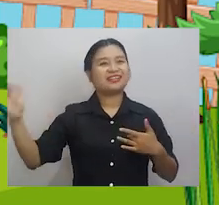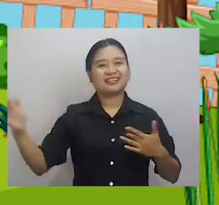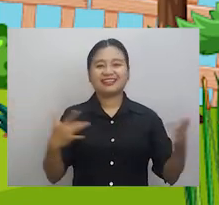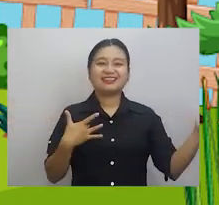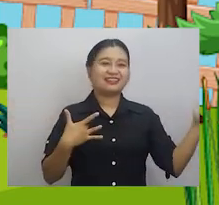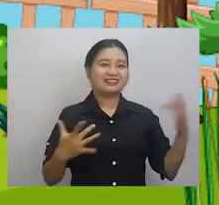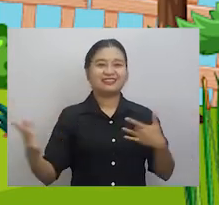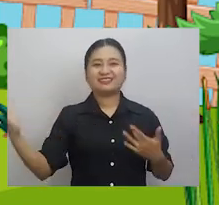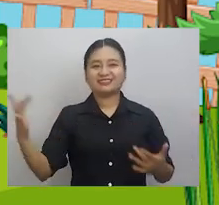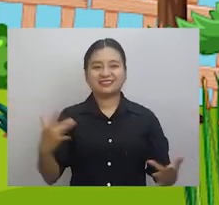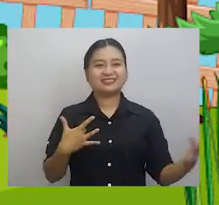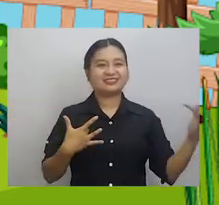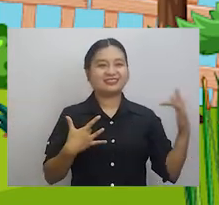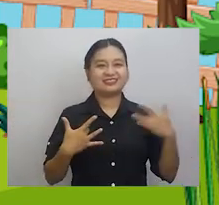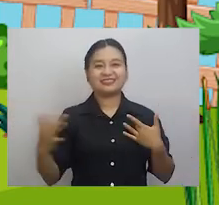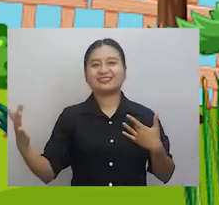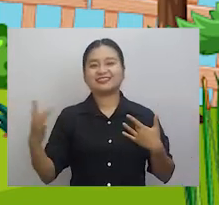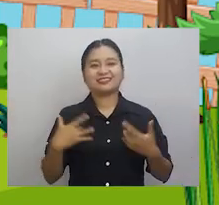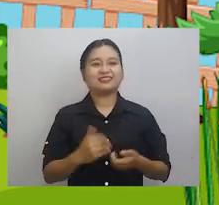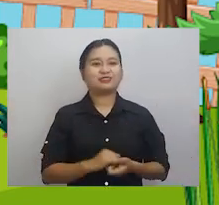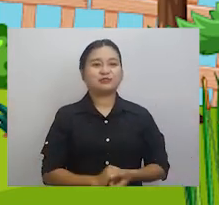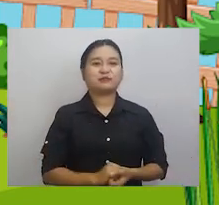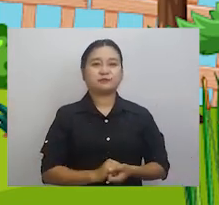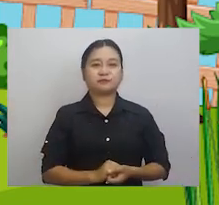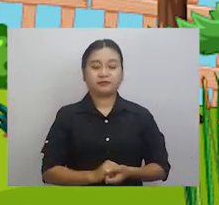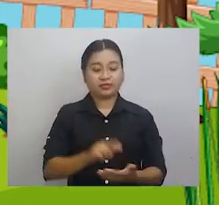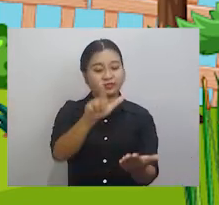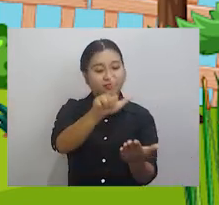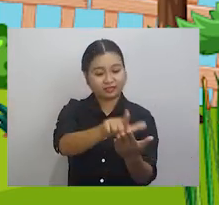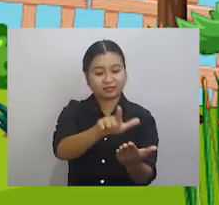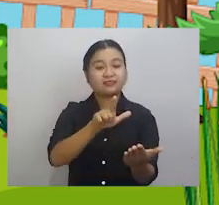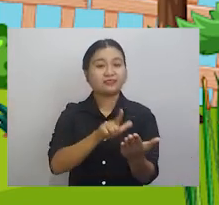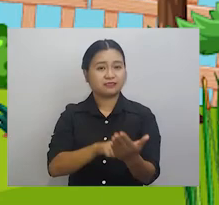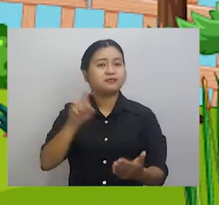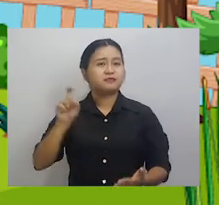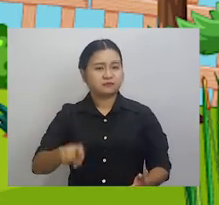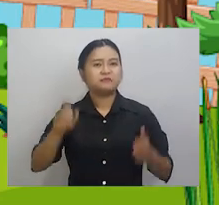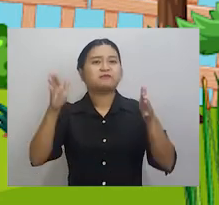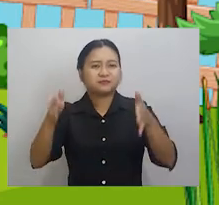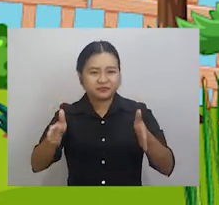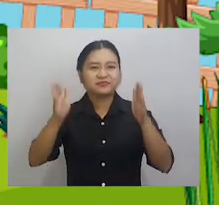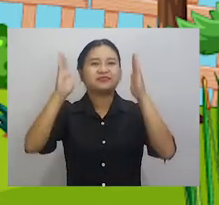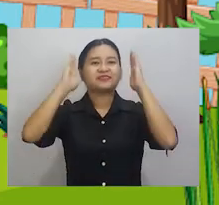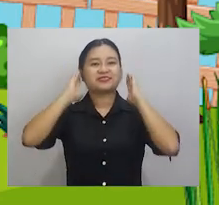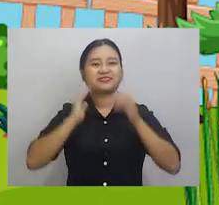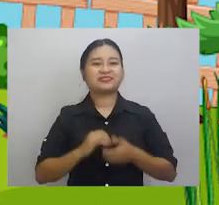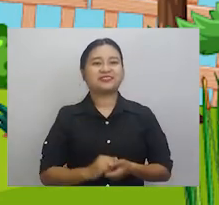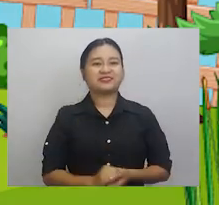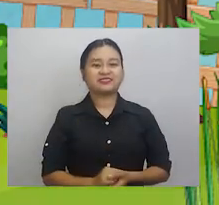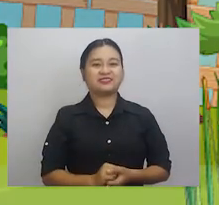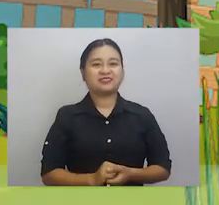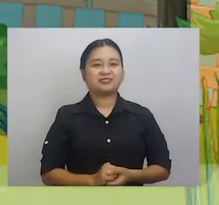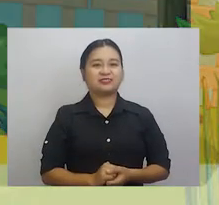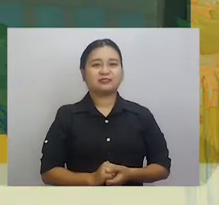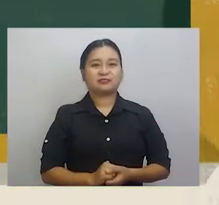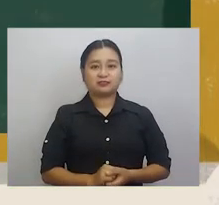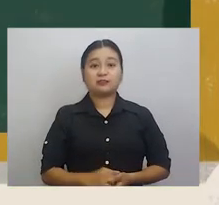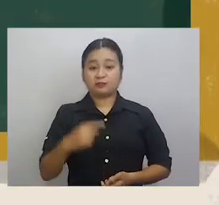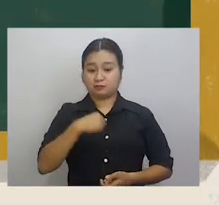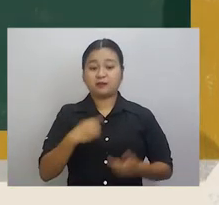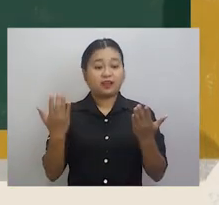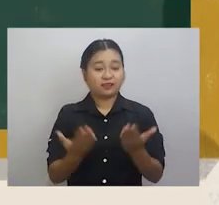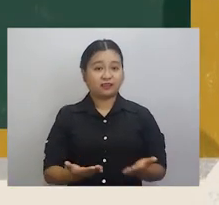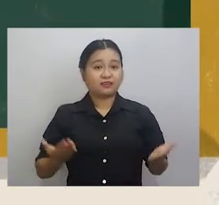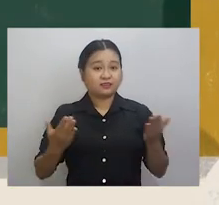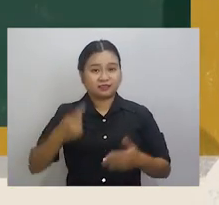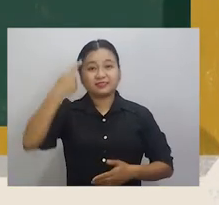huwag mangangamba, sa leksyon ay tumutuklan,